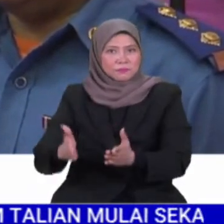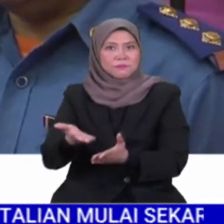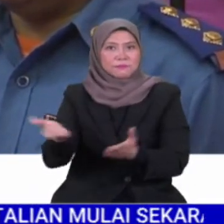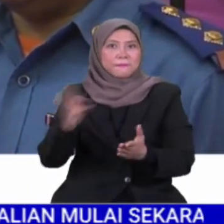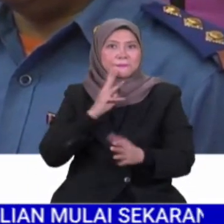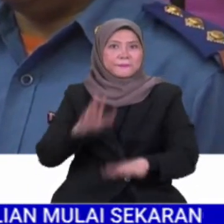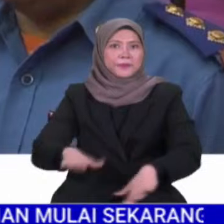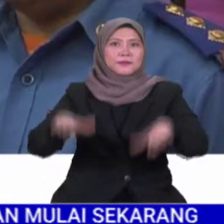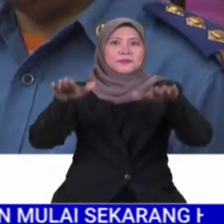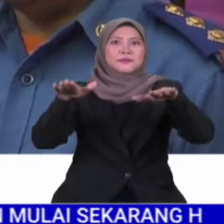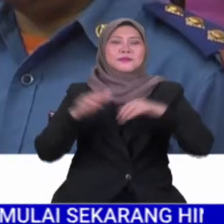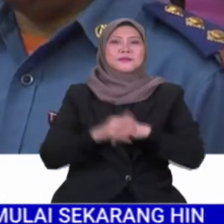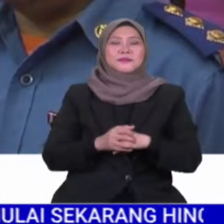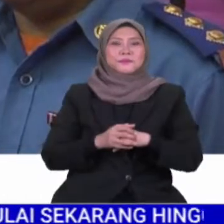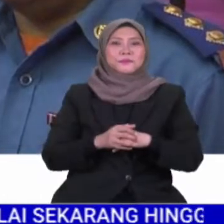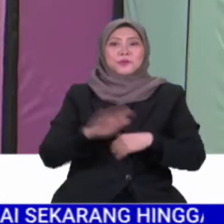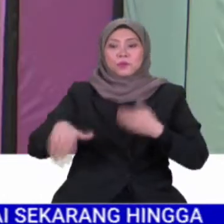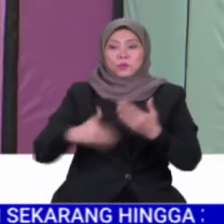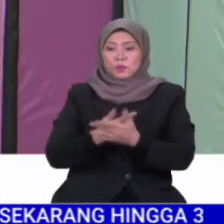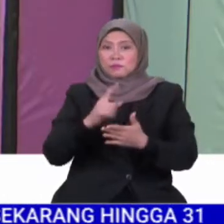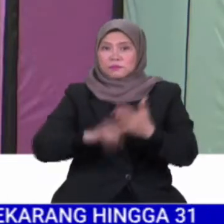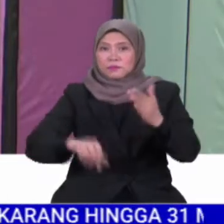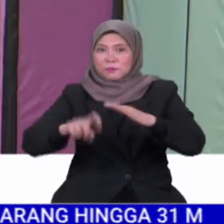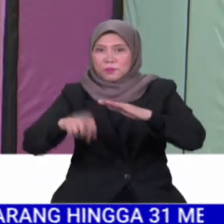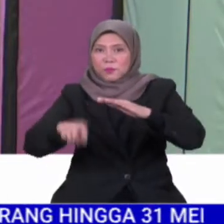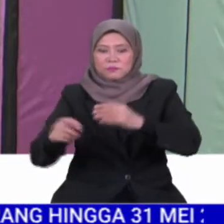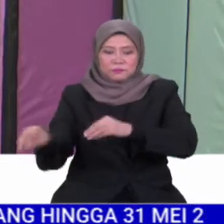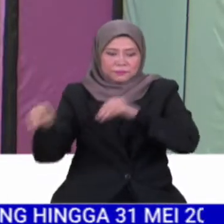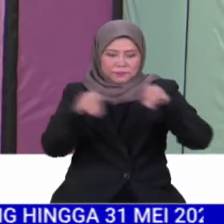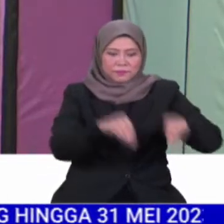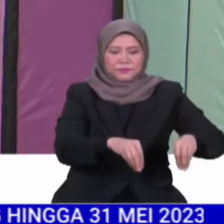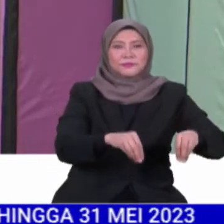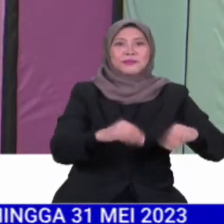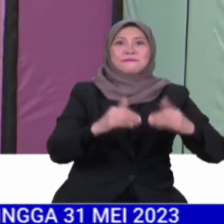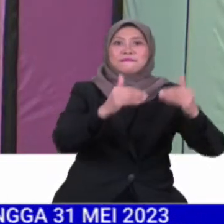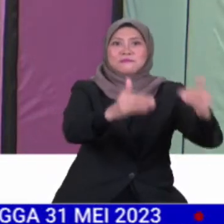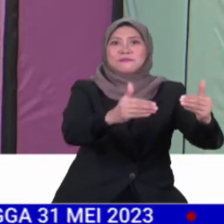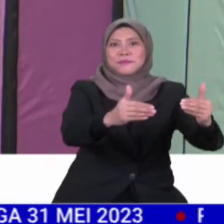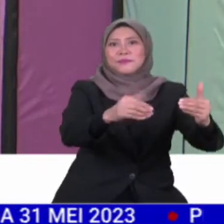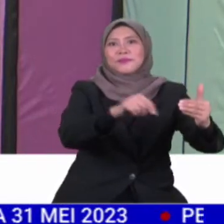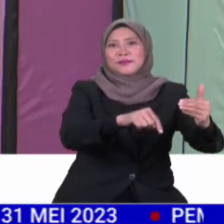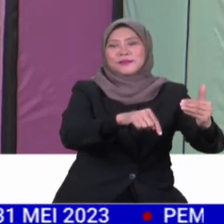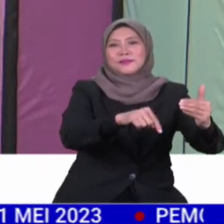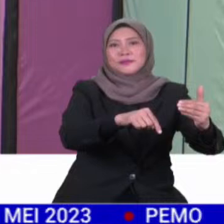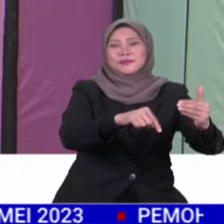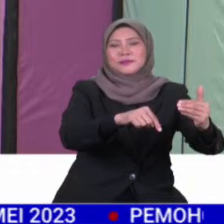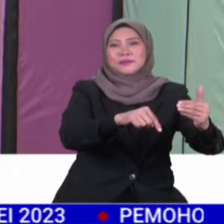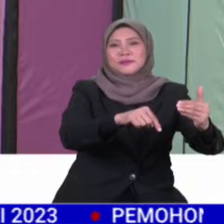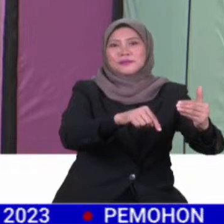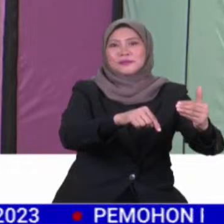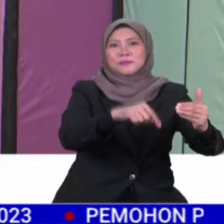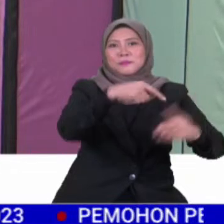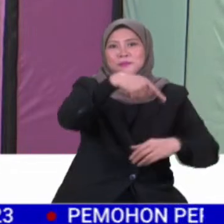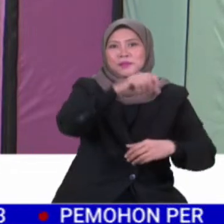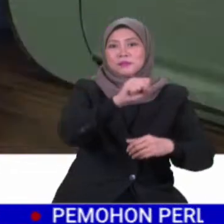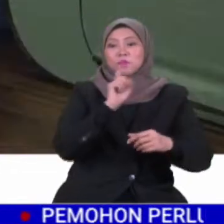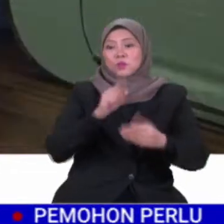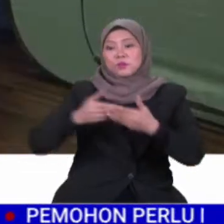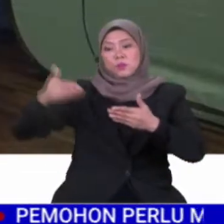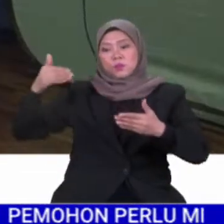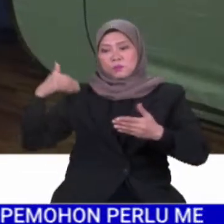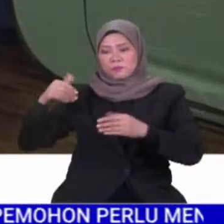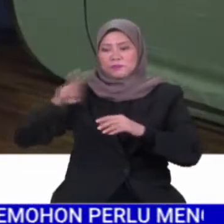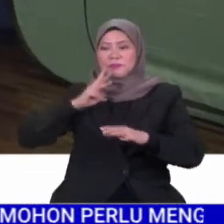Dan kesemua keperluan ini kita telah tempatkan di pangkalan hadapan. Kalau dulu sebelum